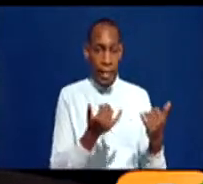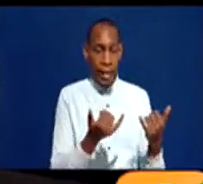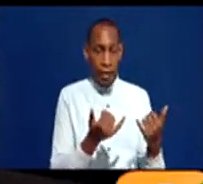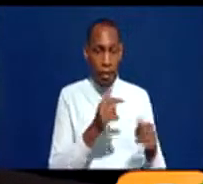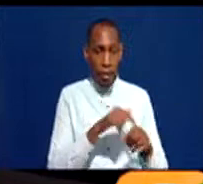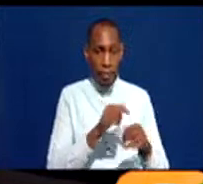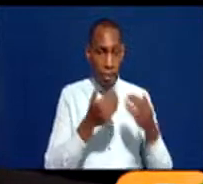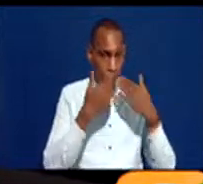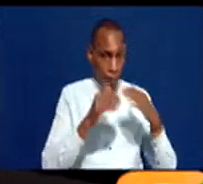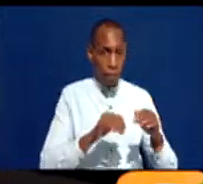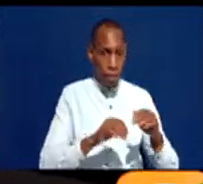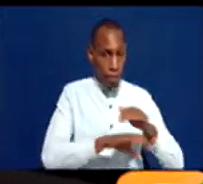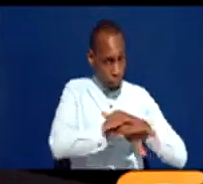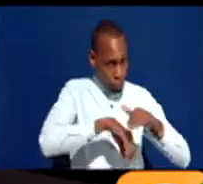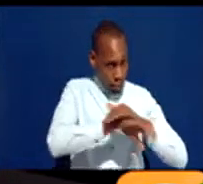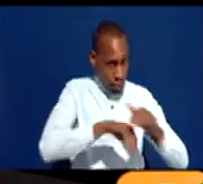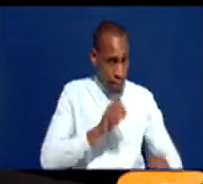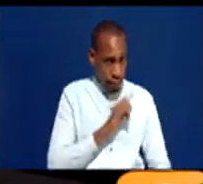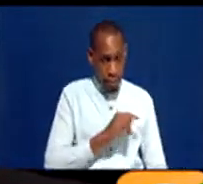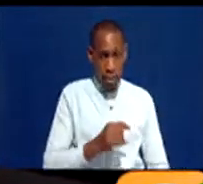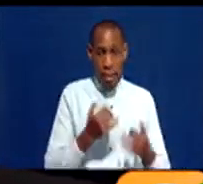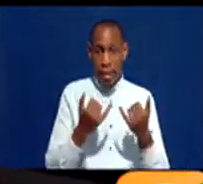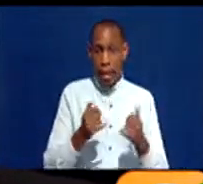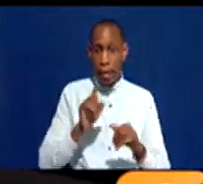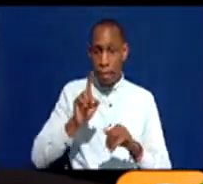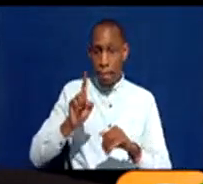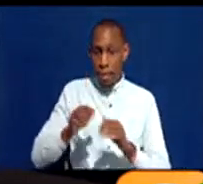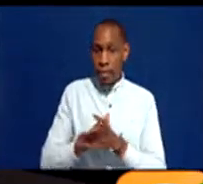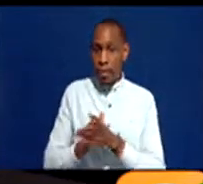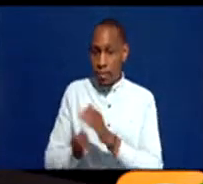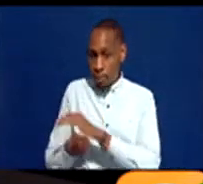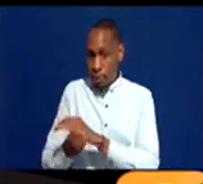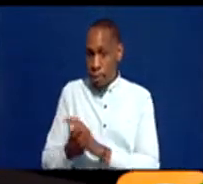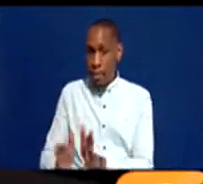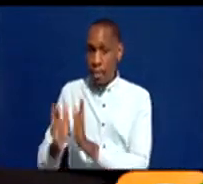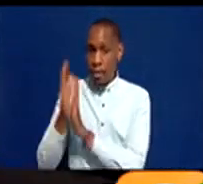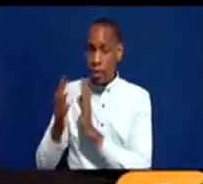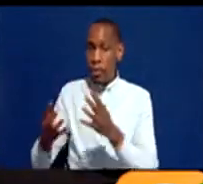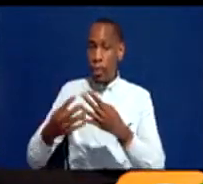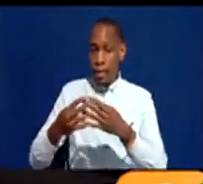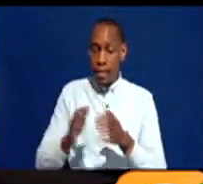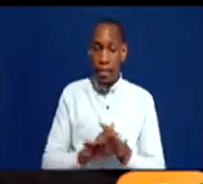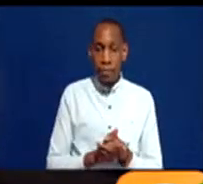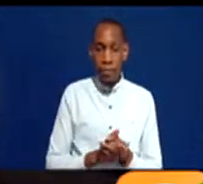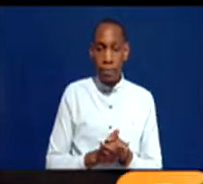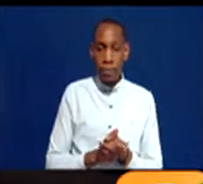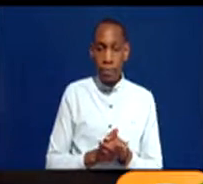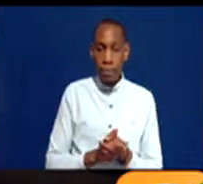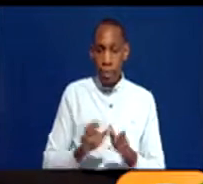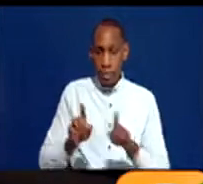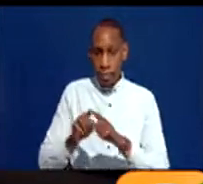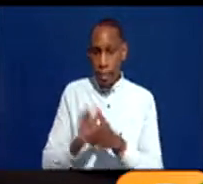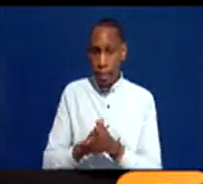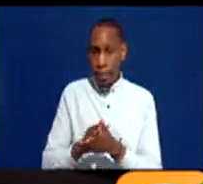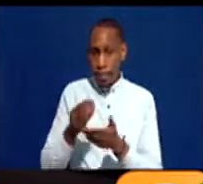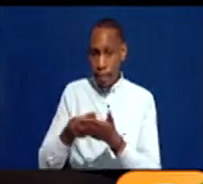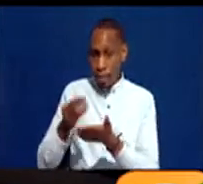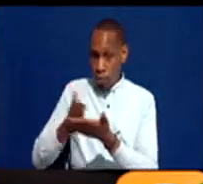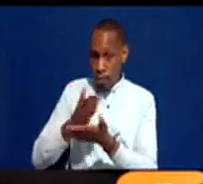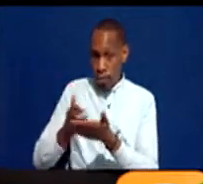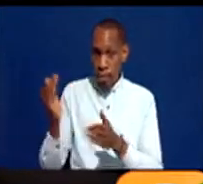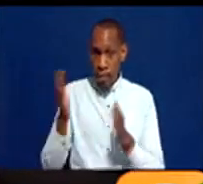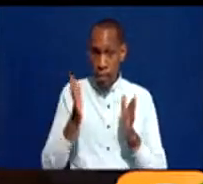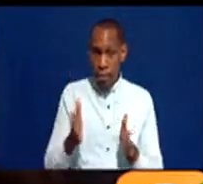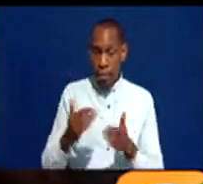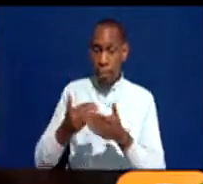ukifanya kazi yenye umefanya mpaka uone mwenye kukufungulia gate, umemwona zake. Aya, ikifika ni waiter